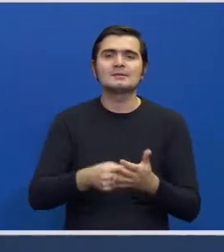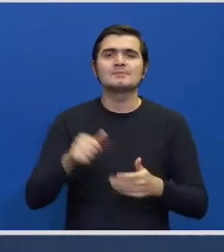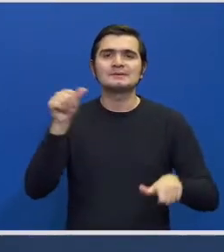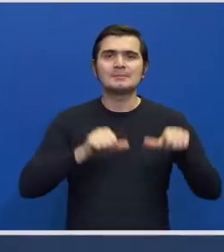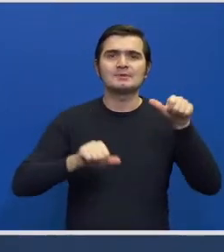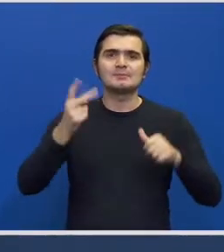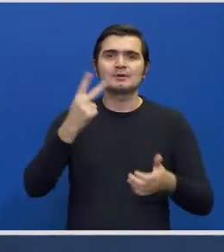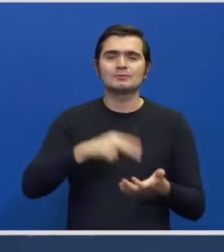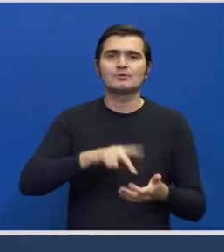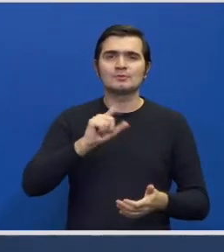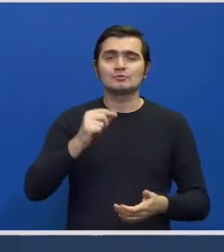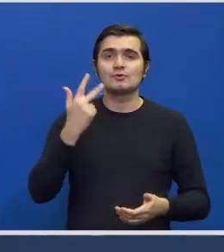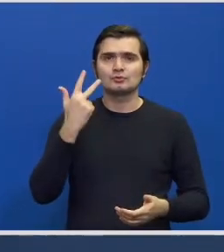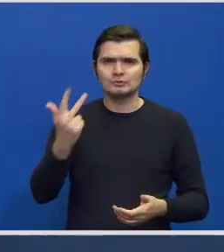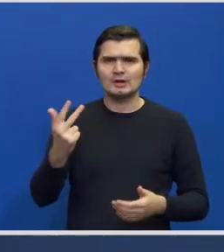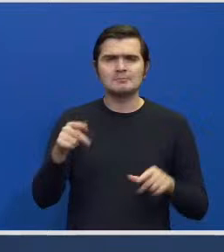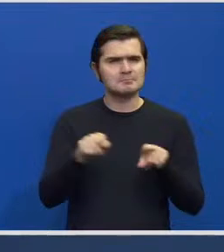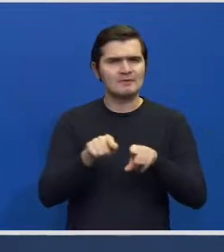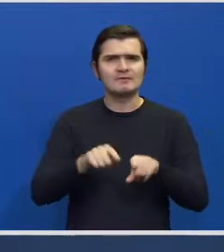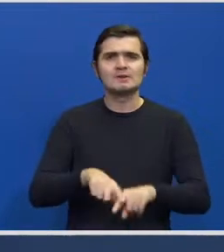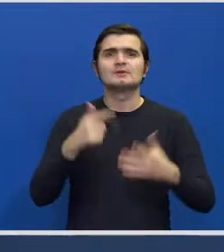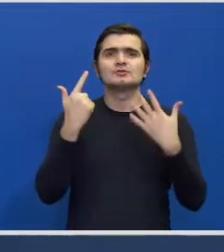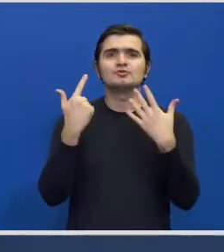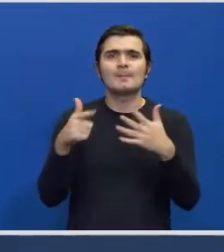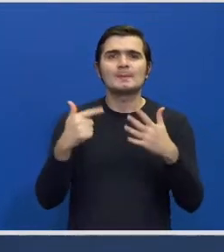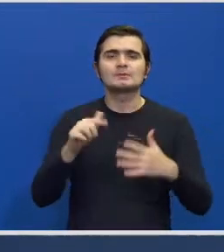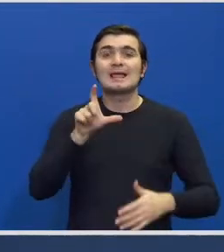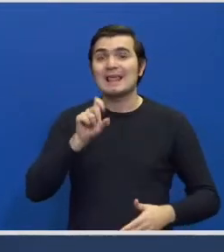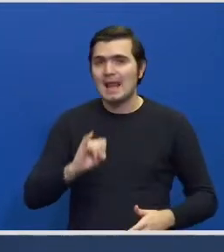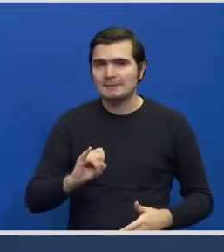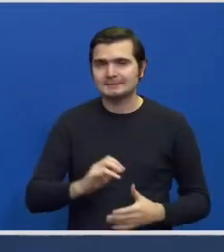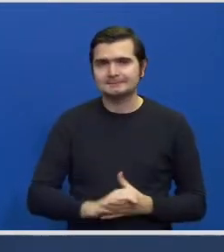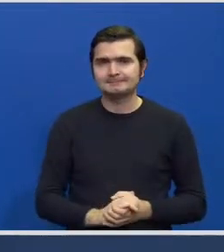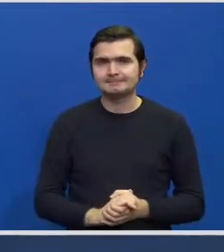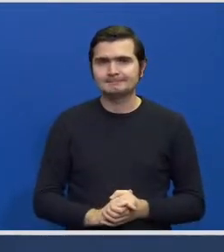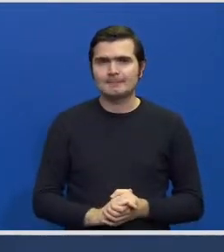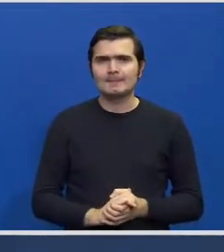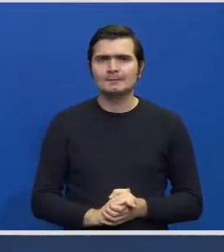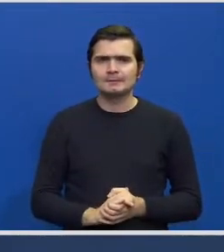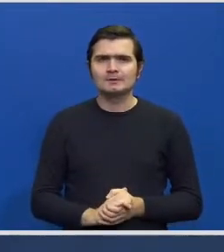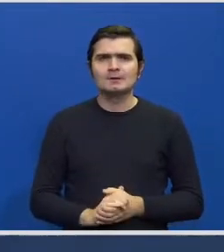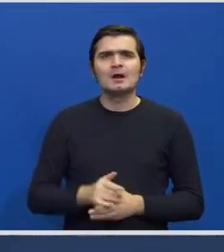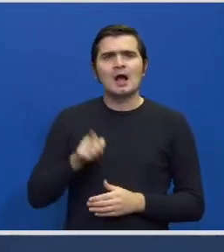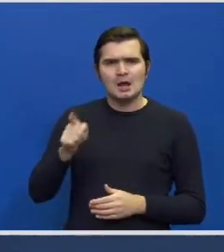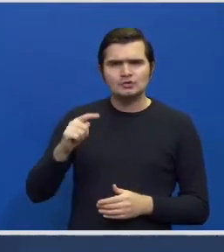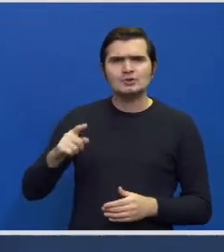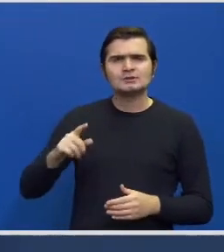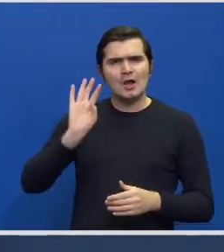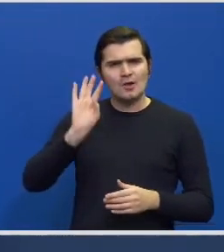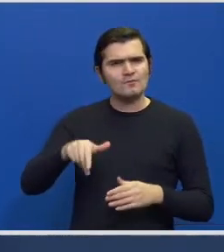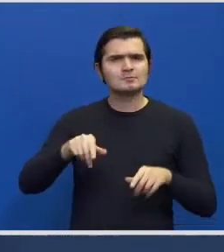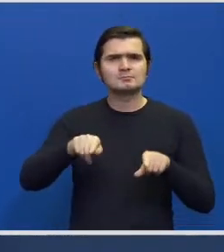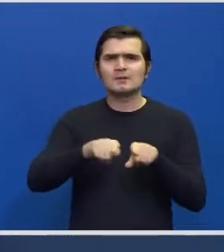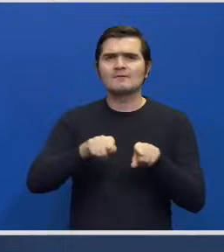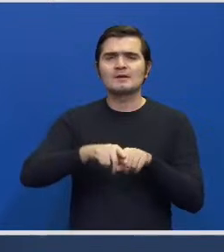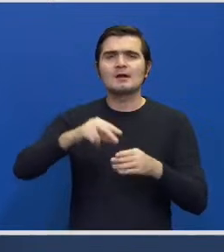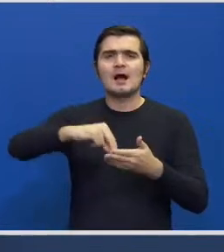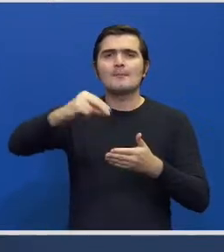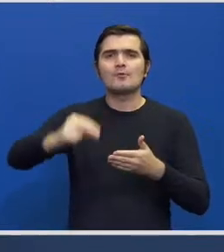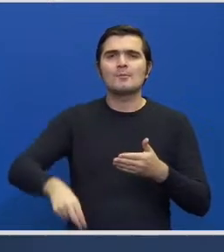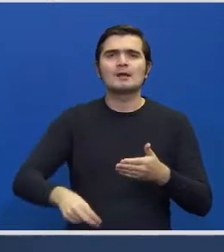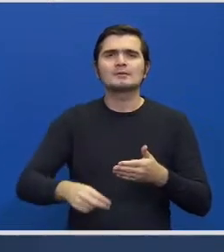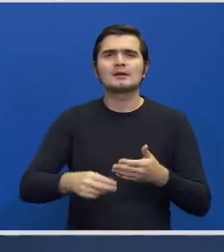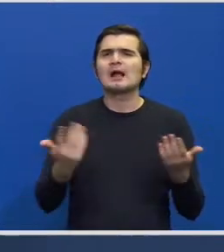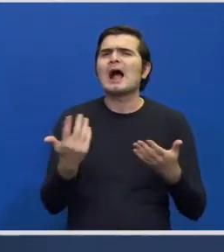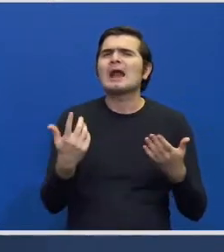a doua tranșă în septembrie 2023, de asemenea 700 de lei. Sunt aprobate